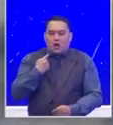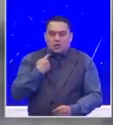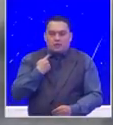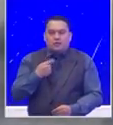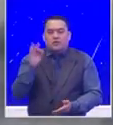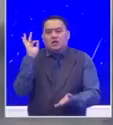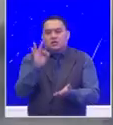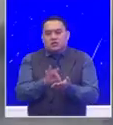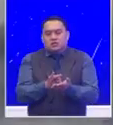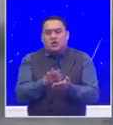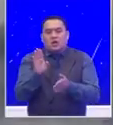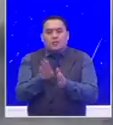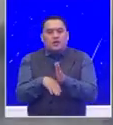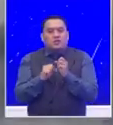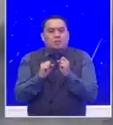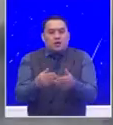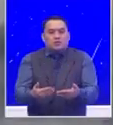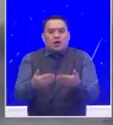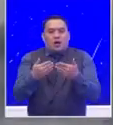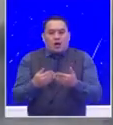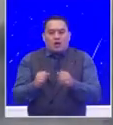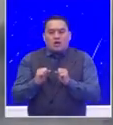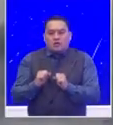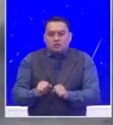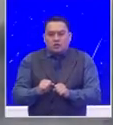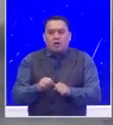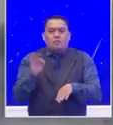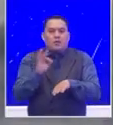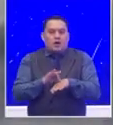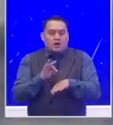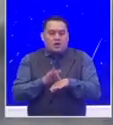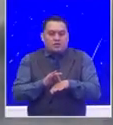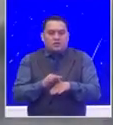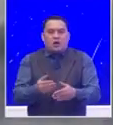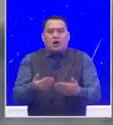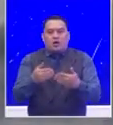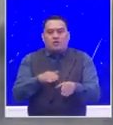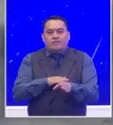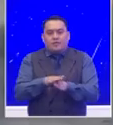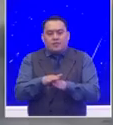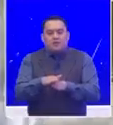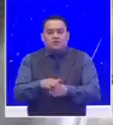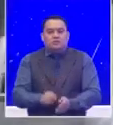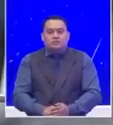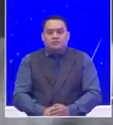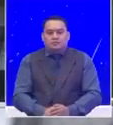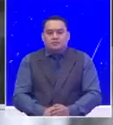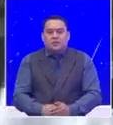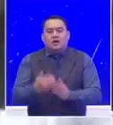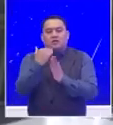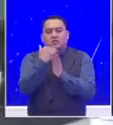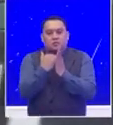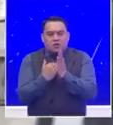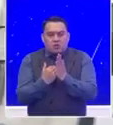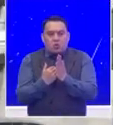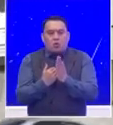Наша цель – обезопасить население от болезней, стремительно охватывающую планету, и выполнить свой гражданский долг. Списки формируются